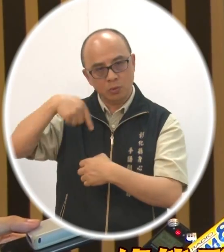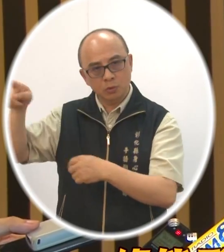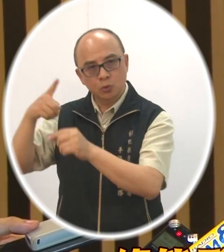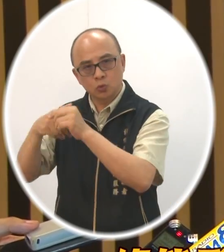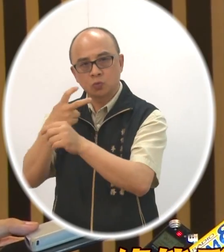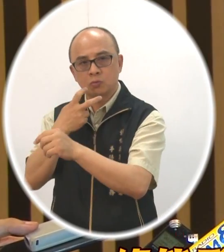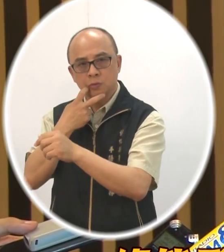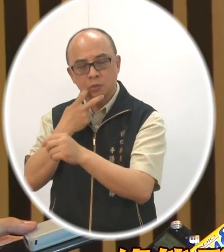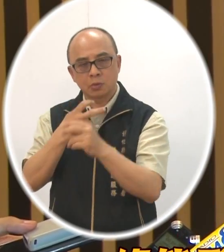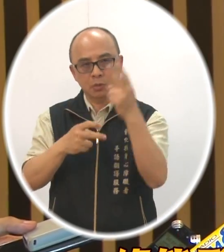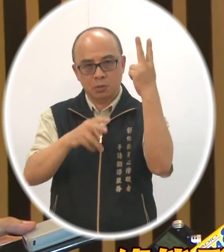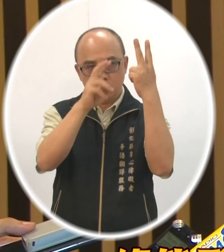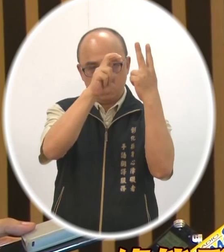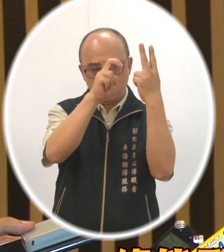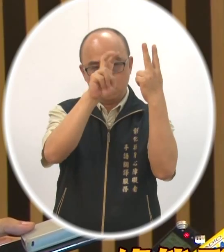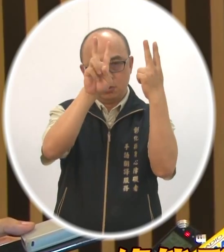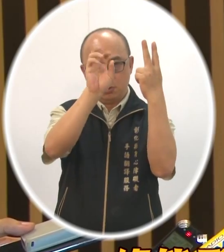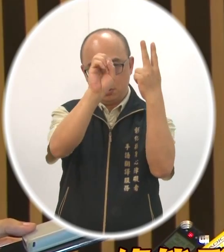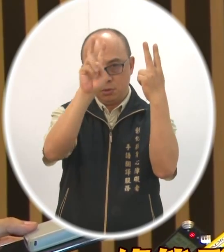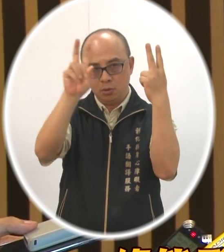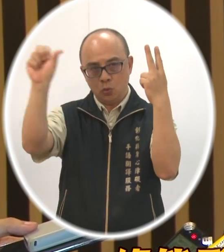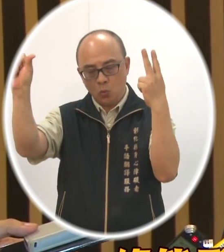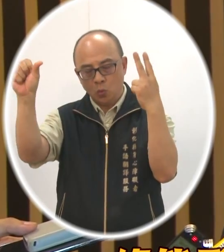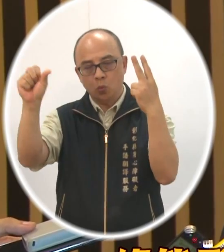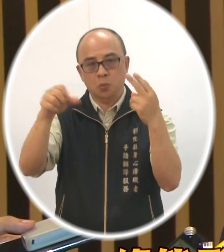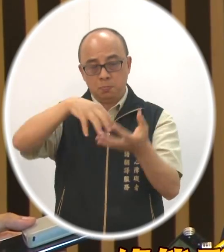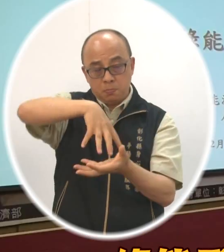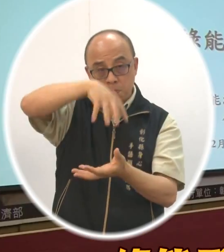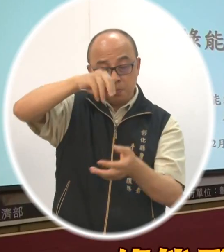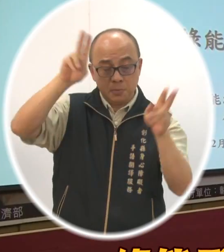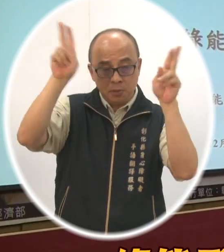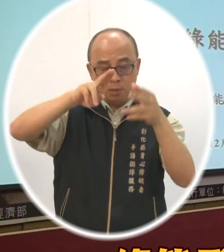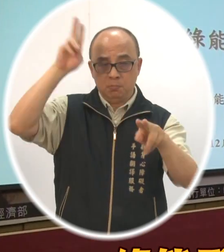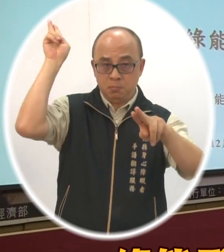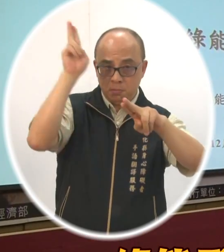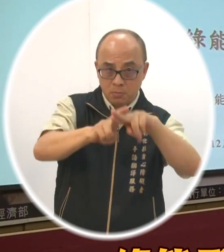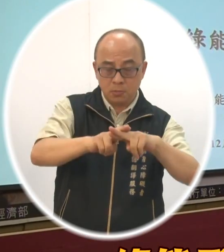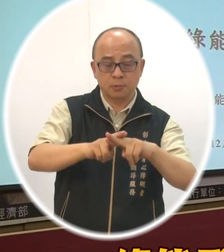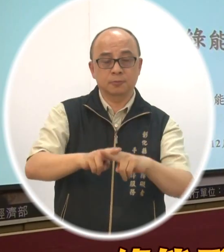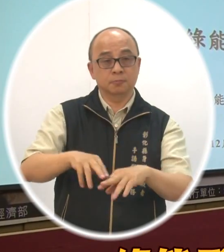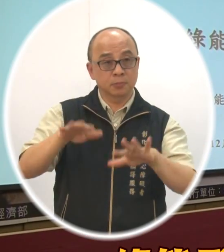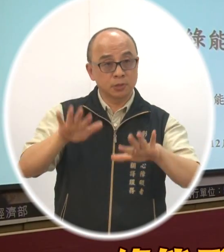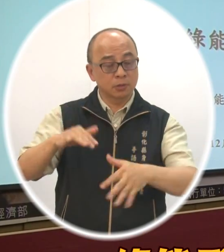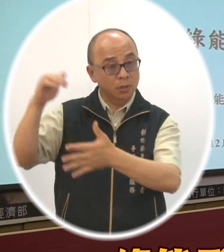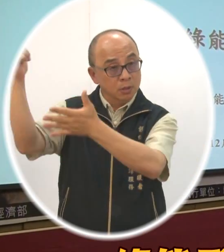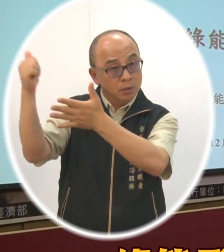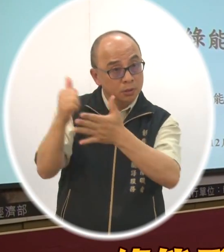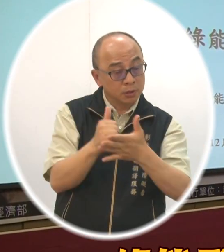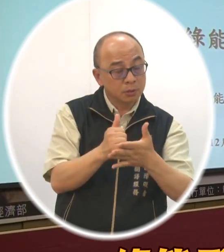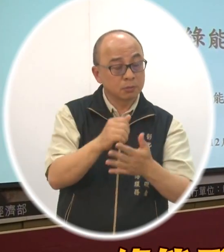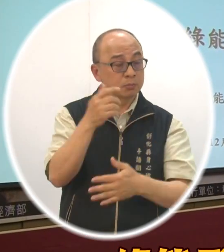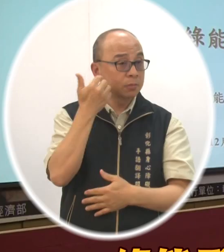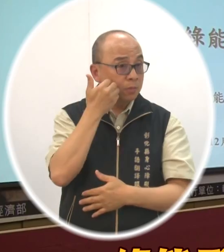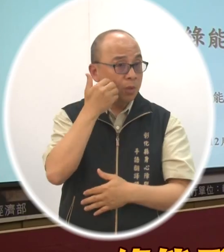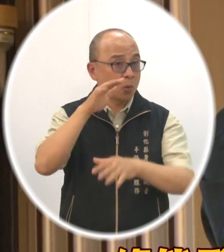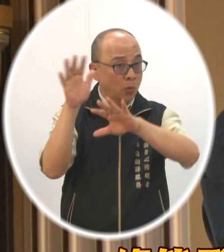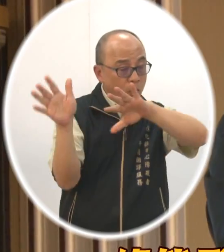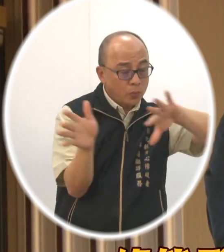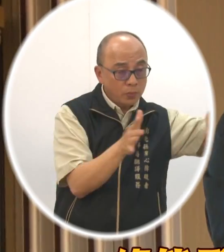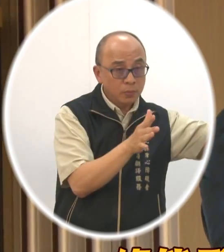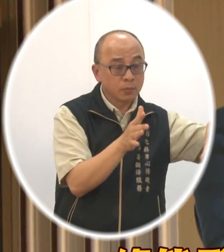在2025年达到飞核的家园。所以今天我们邀请风力的以